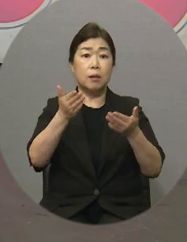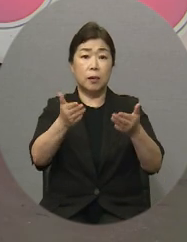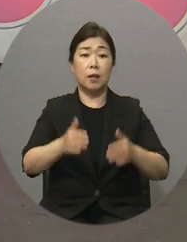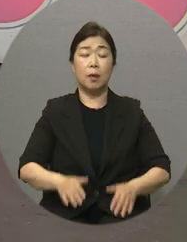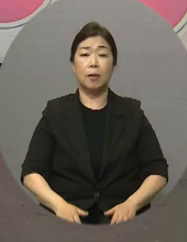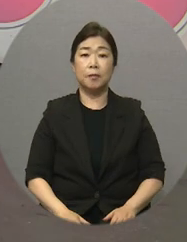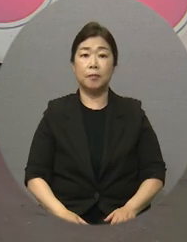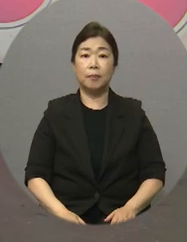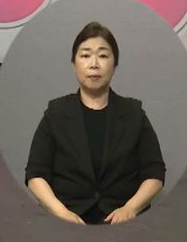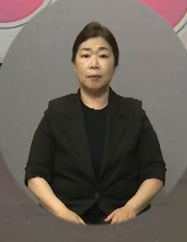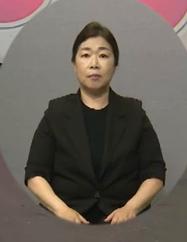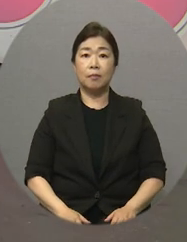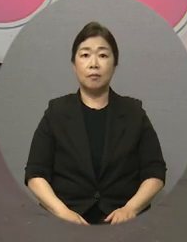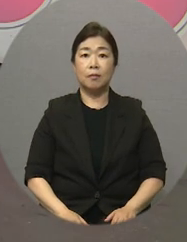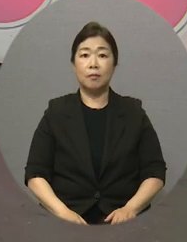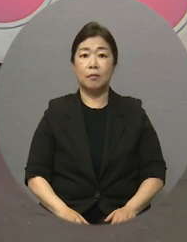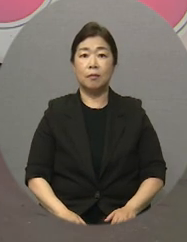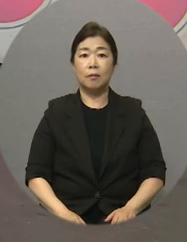합니다.